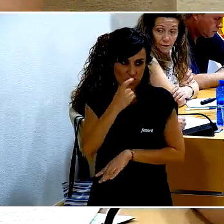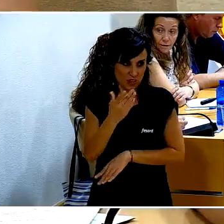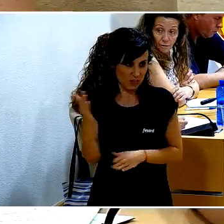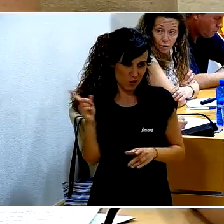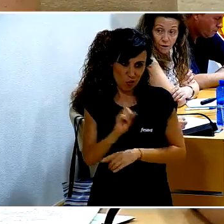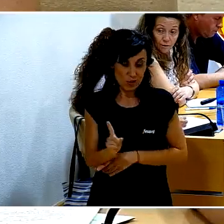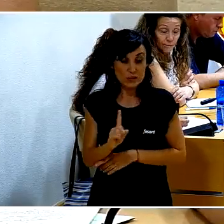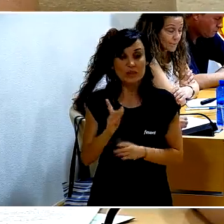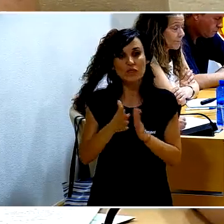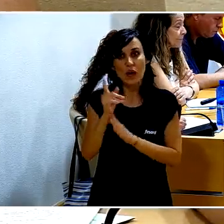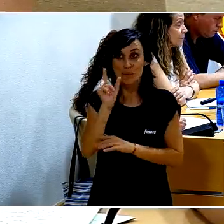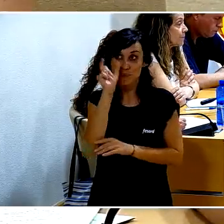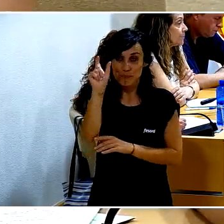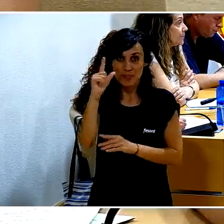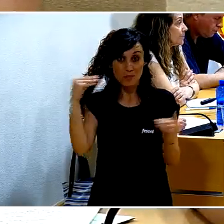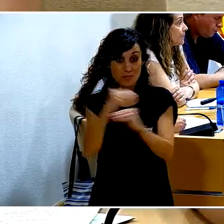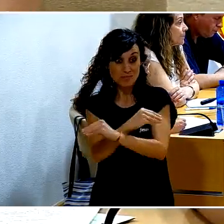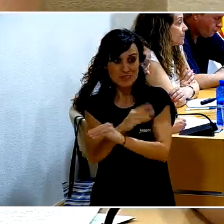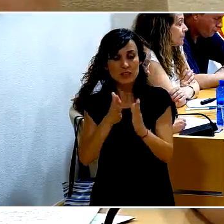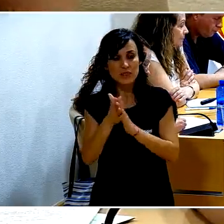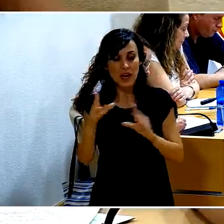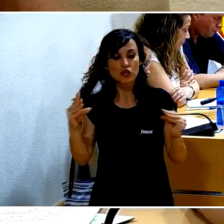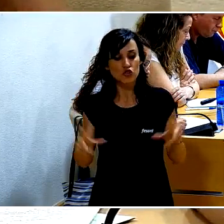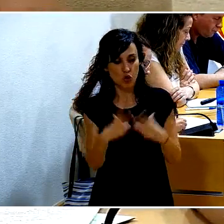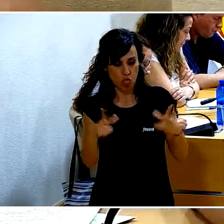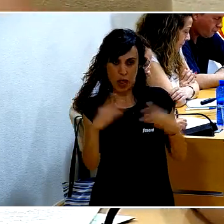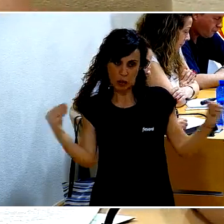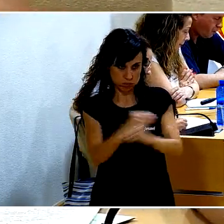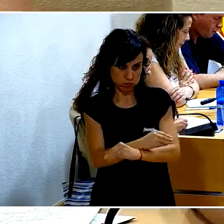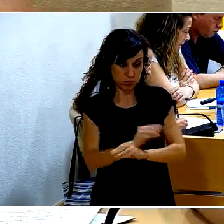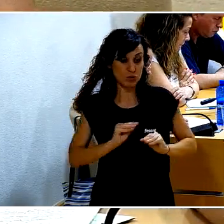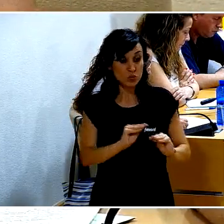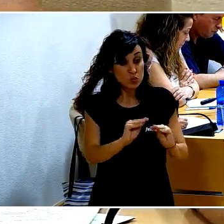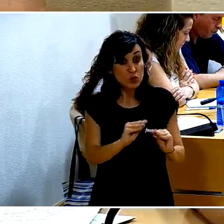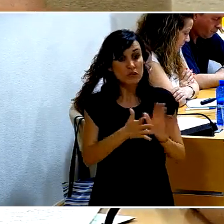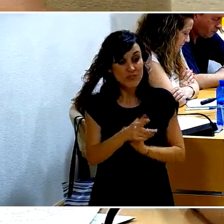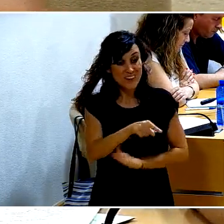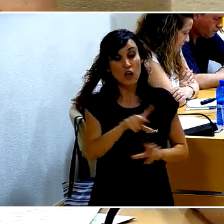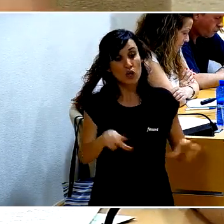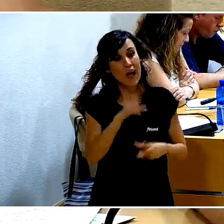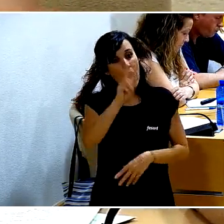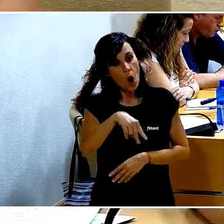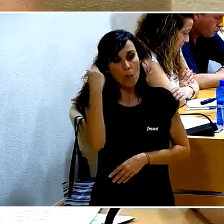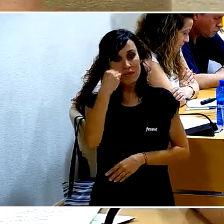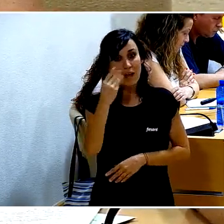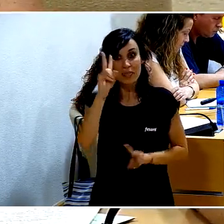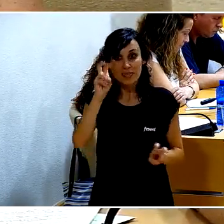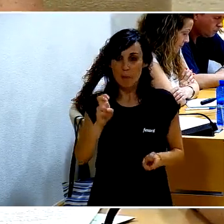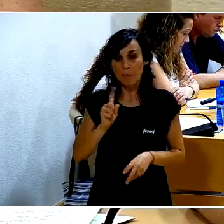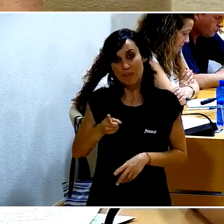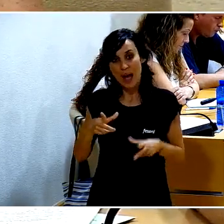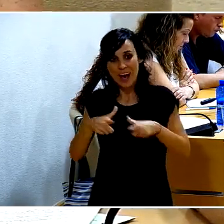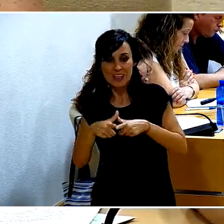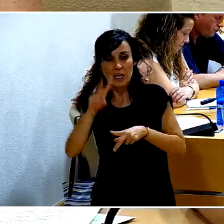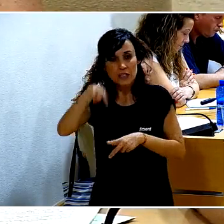La incongruència és social. La incongruència està en la societat que continua pensant que els genitals donen una identitat. Si